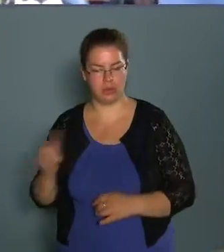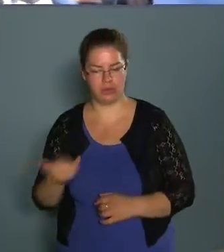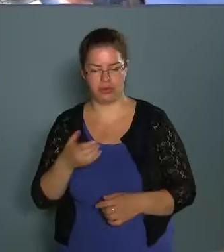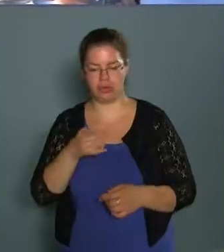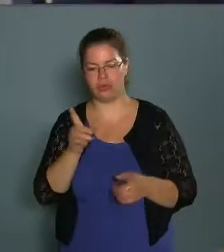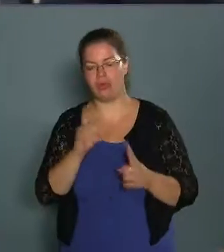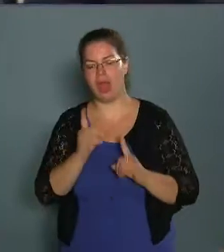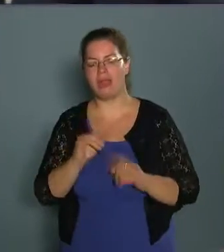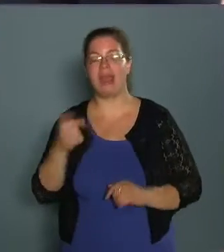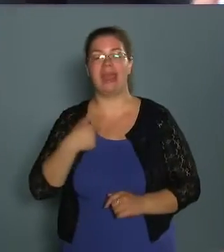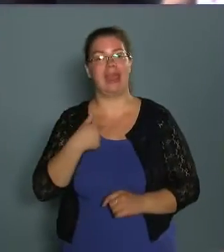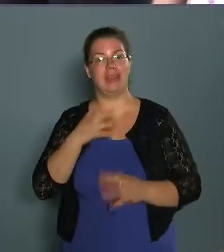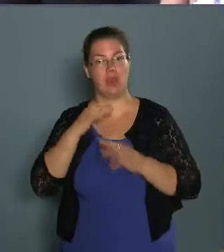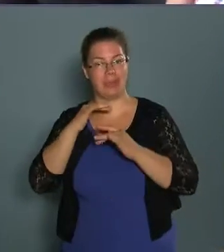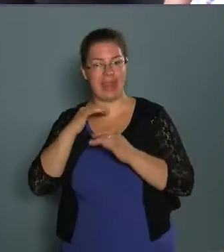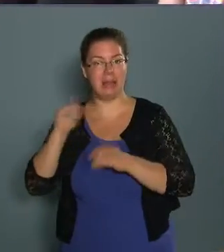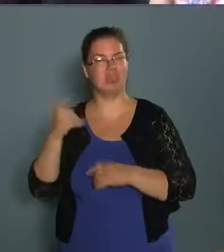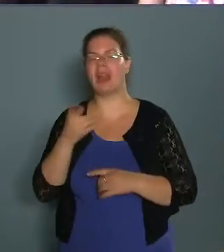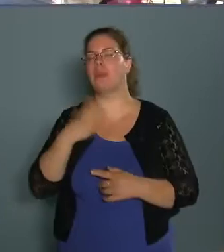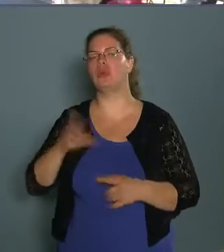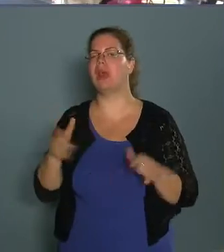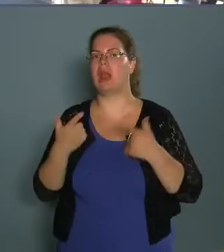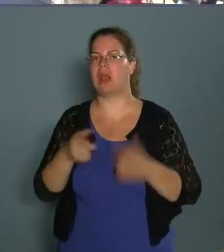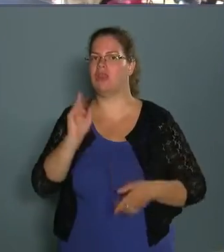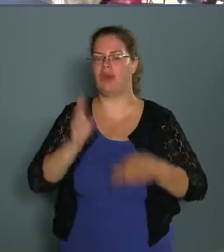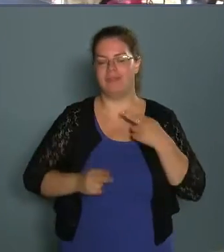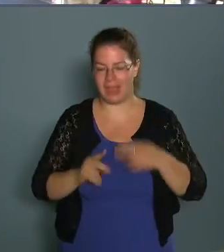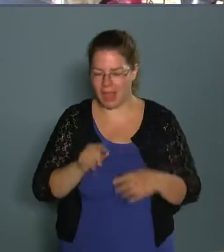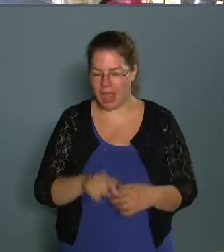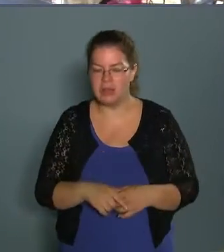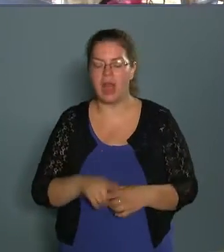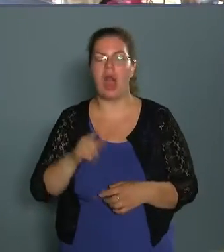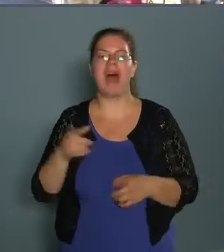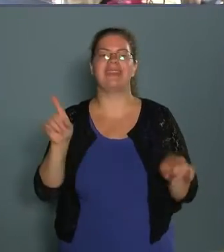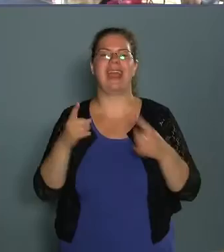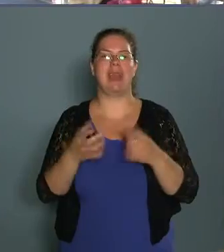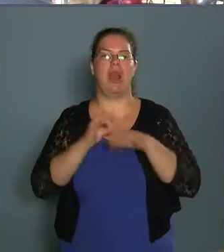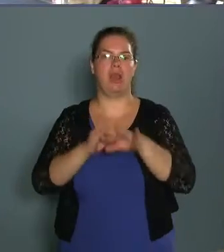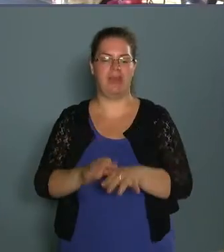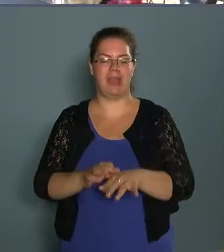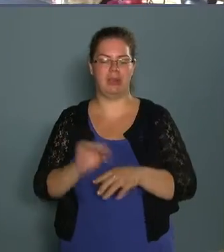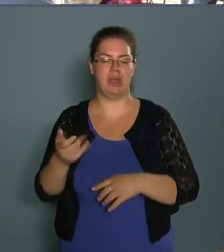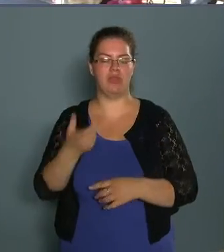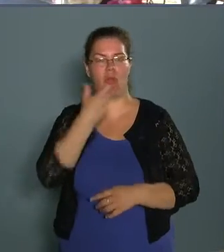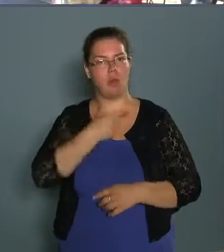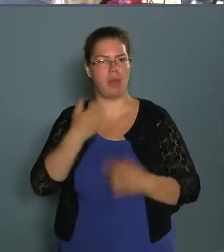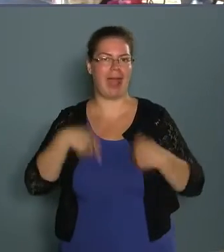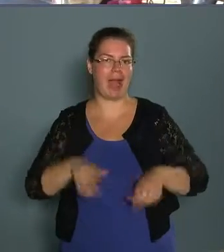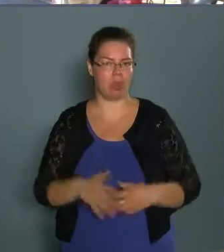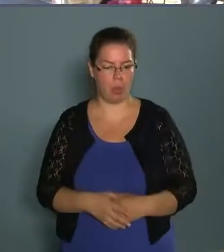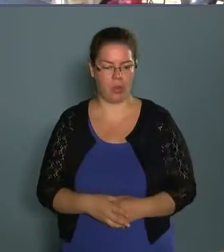játszik. Ugye én trombitálok, és nem udvariatlanságból hagytam a legvégére, hanem a zenekarnak a vezetője, illetve a kor